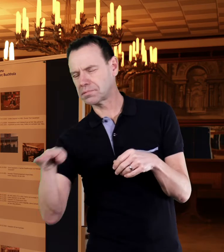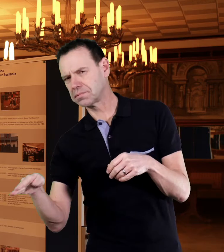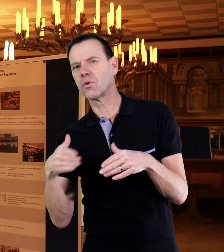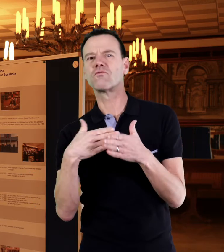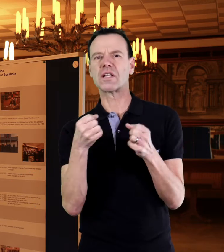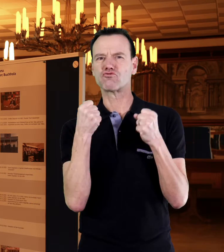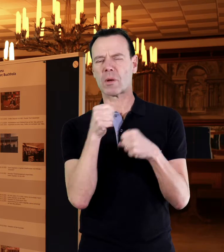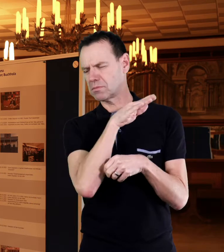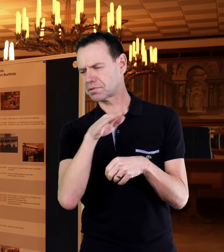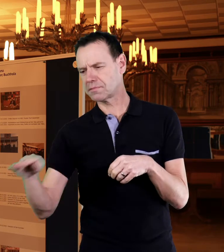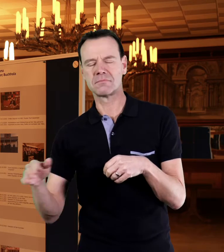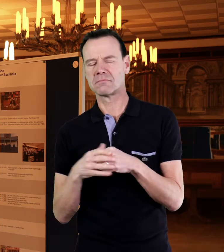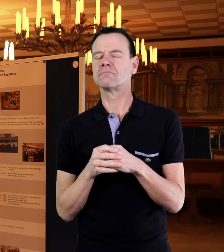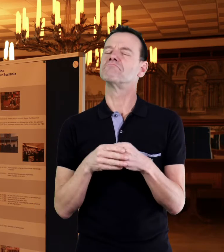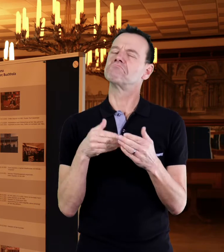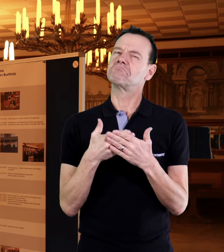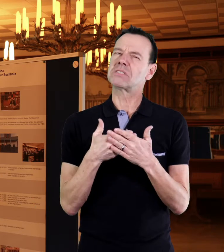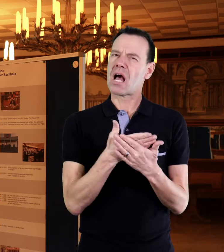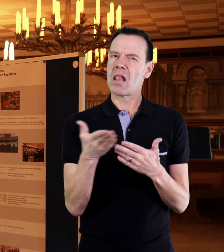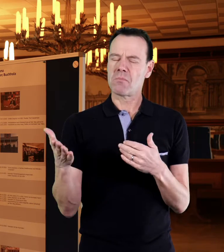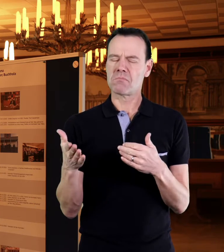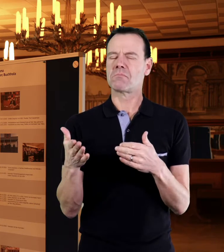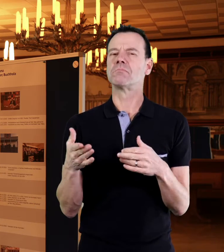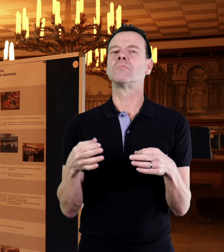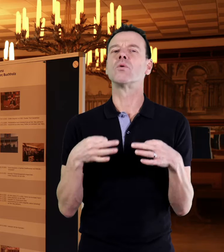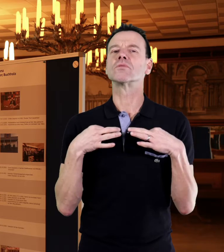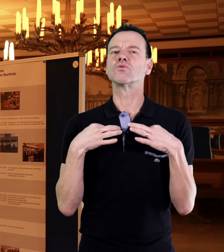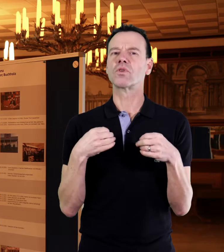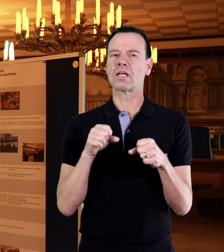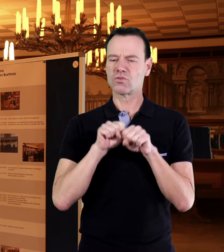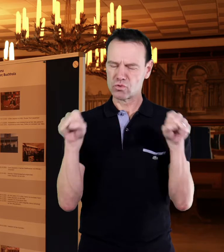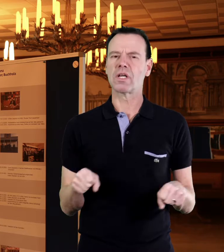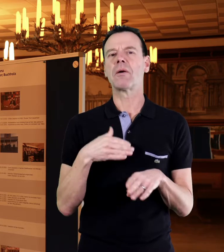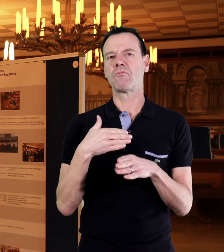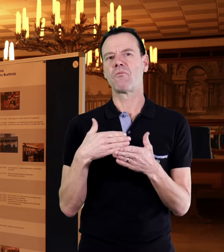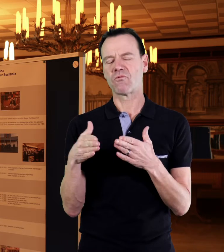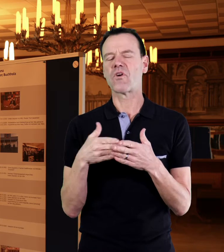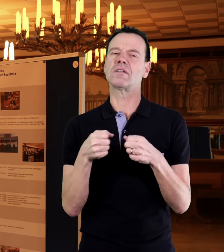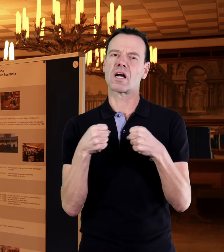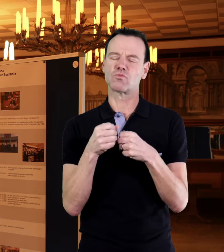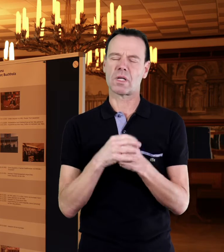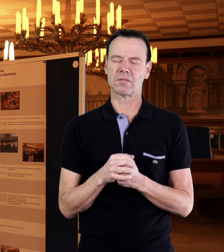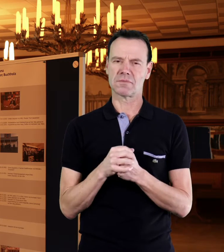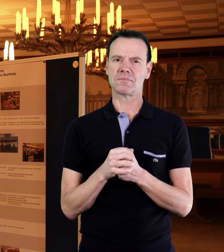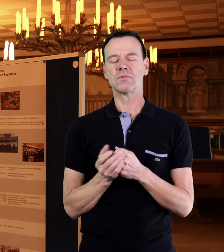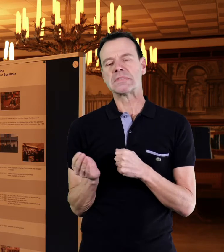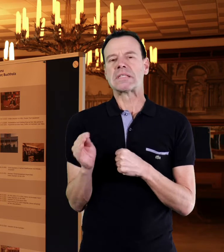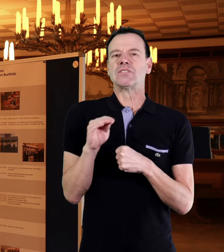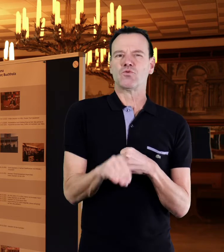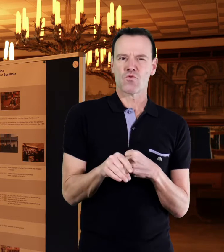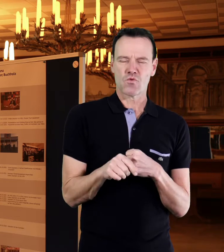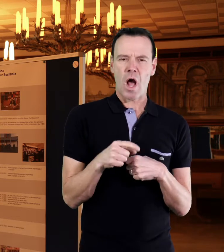genug sinken und dass sie unser Gesundheitssystem weiter stark fordern. Hinzu kommen die